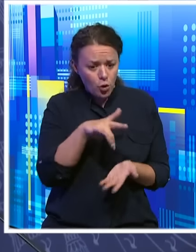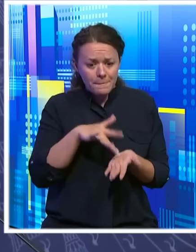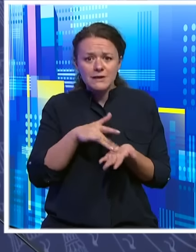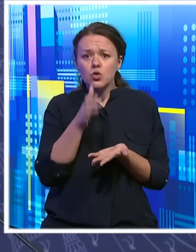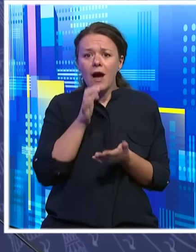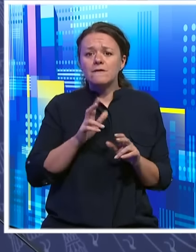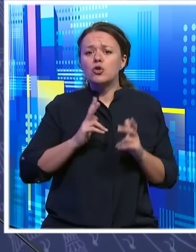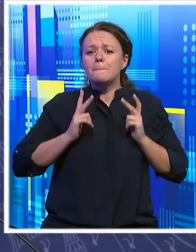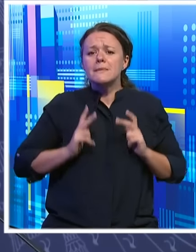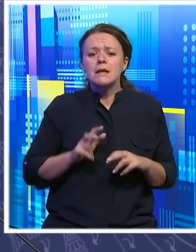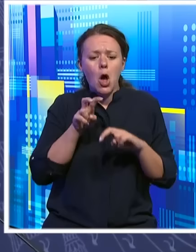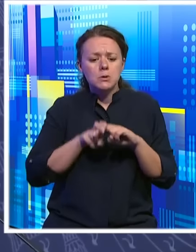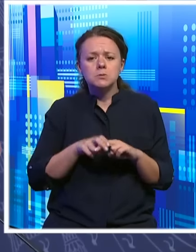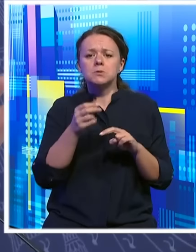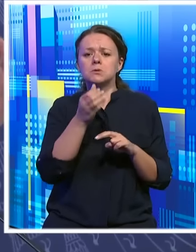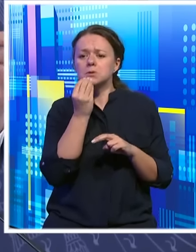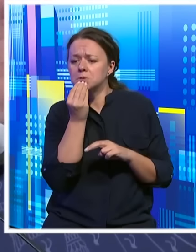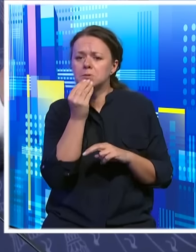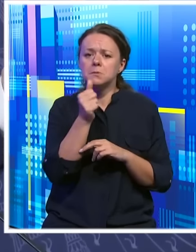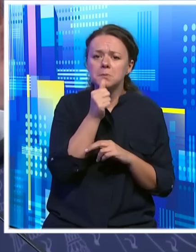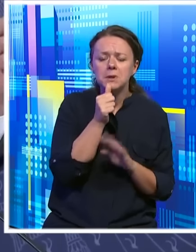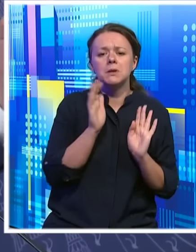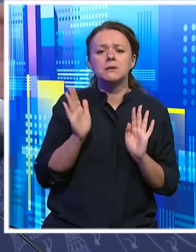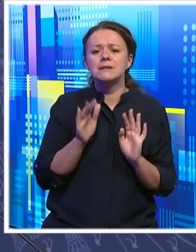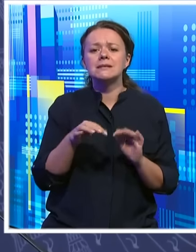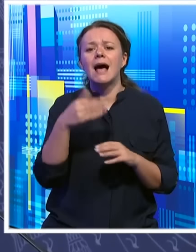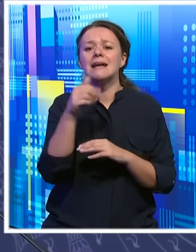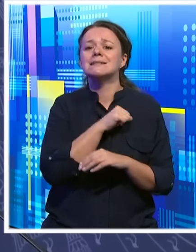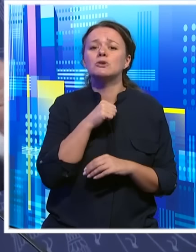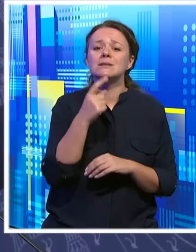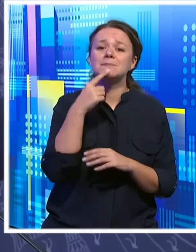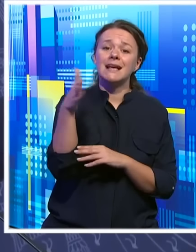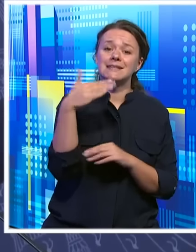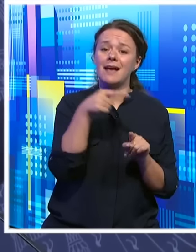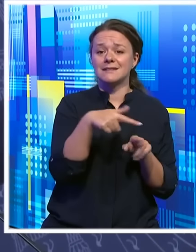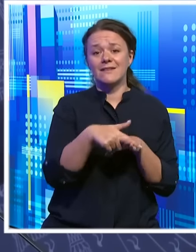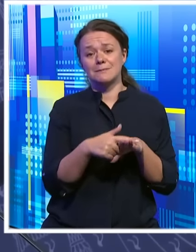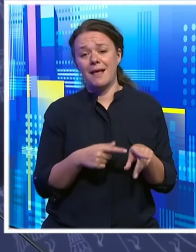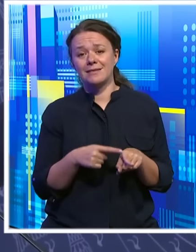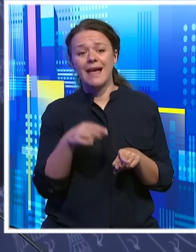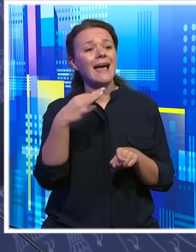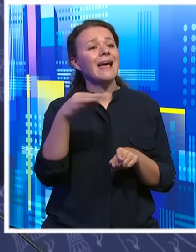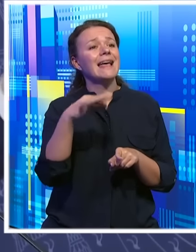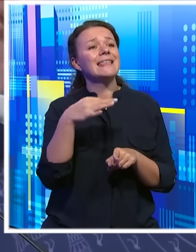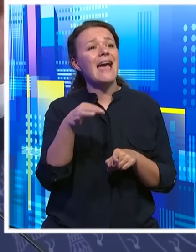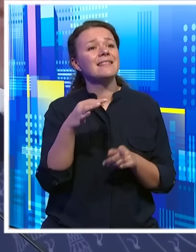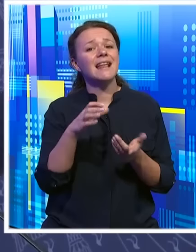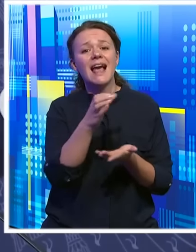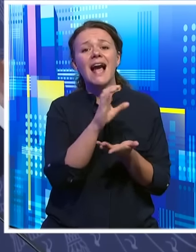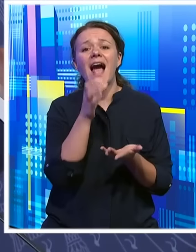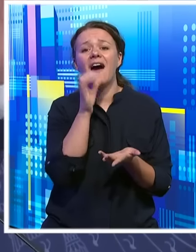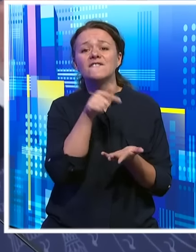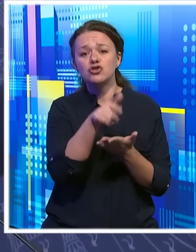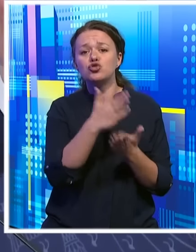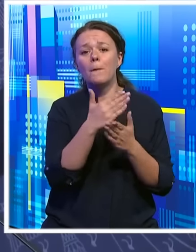jeli, pili, nikome nisu smetali. Smetala im je samo srpska zastava, jer je to bio jedini kafić u celom Gelsenkirchenu gde je bila okačena srpska